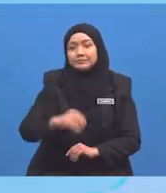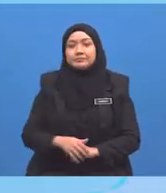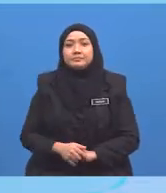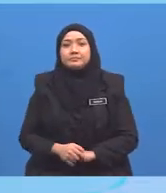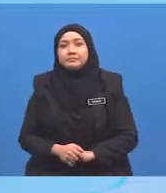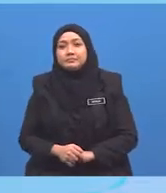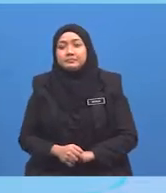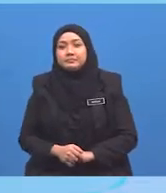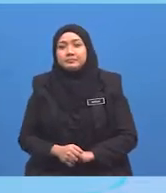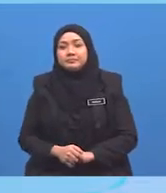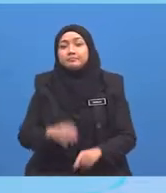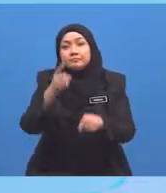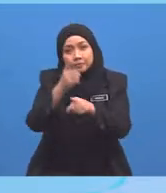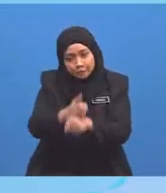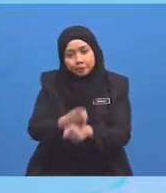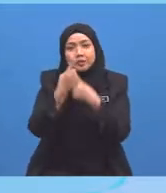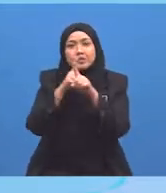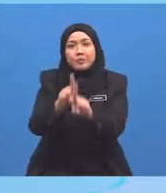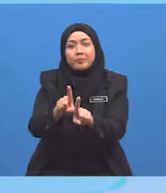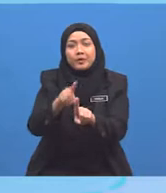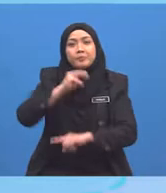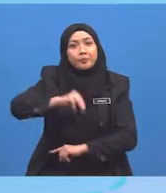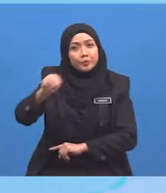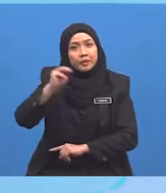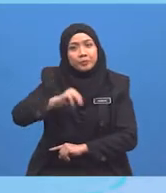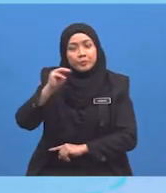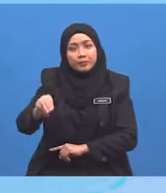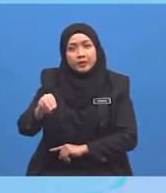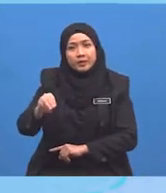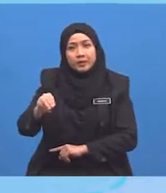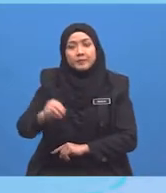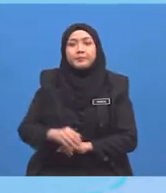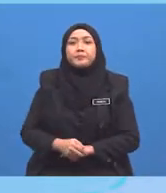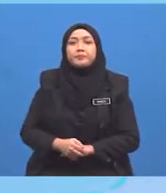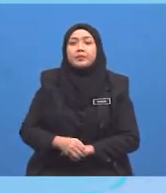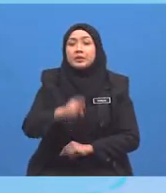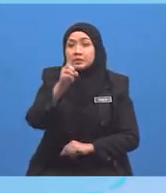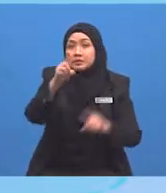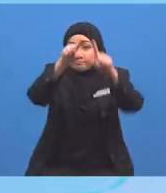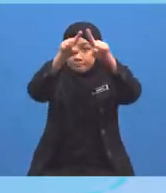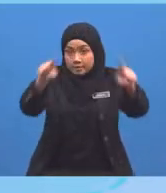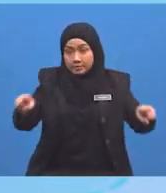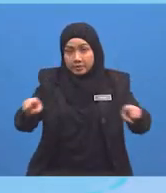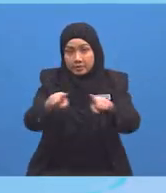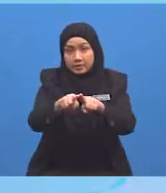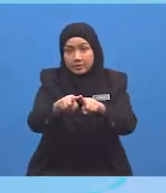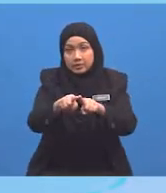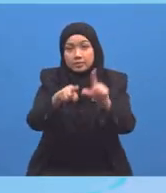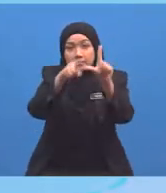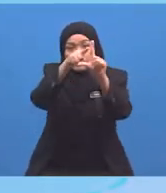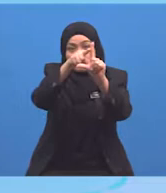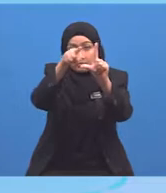Hebat semua. Betul jawapan anda. Ini adalah sebuah segitiga